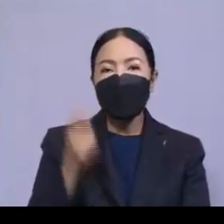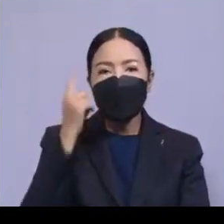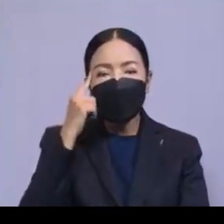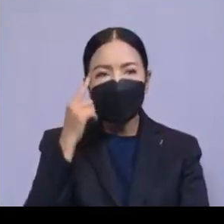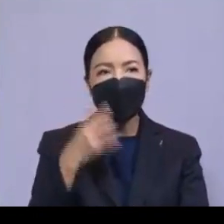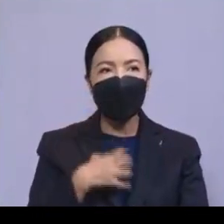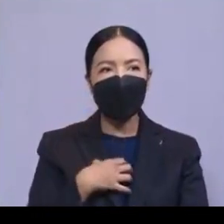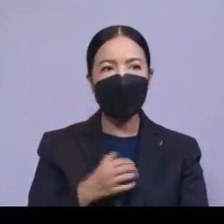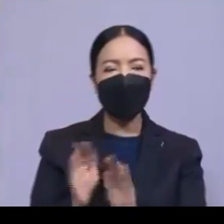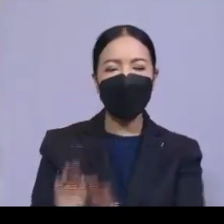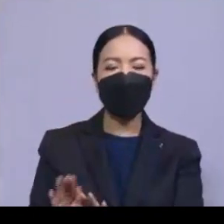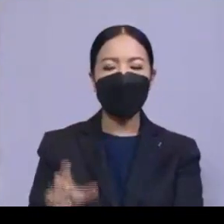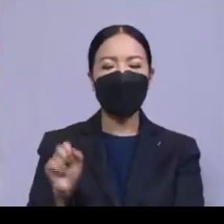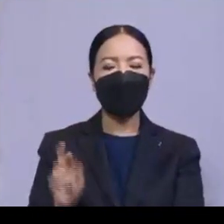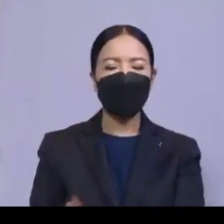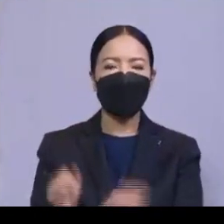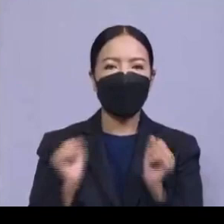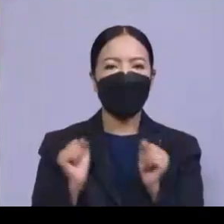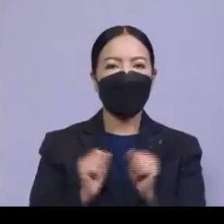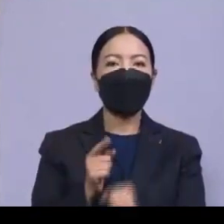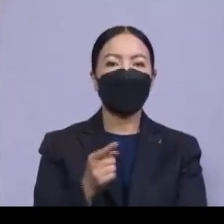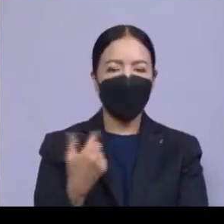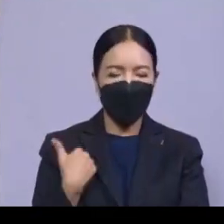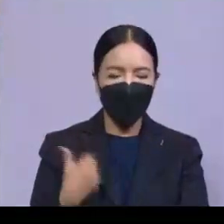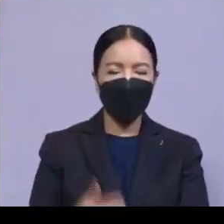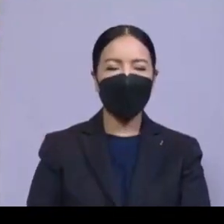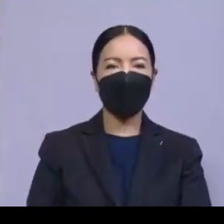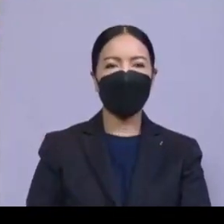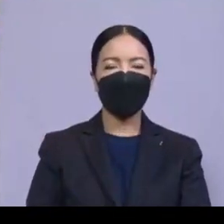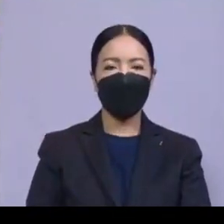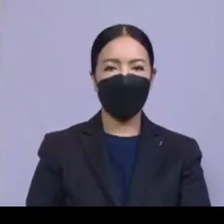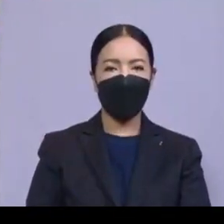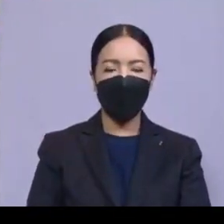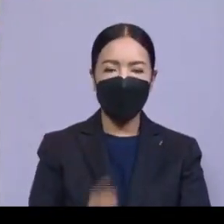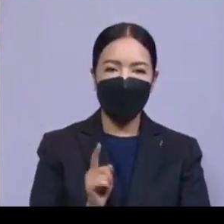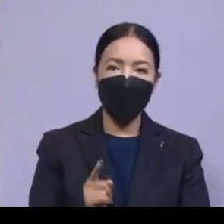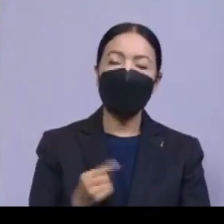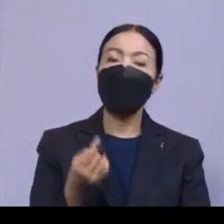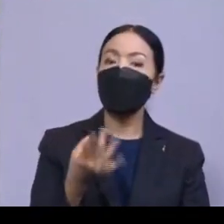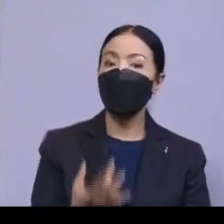ก็ได้กลัวมันบ้างค่ะก็ติดตามกันนะครับว่าความจริงแท้จริงแล้วมันคืออะไรนะคะ